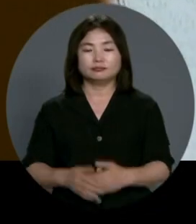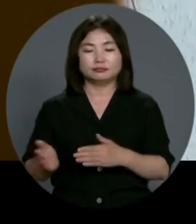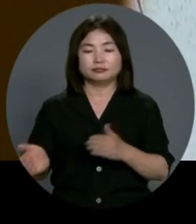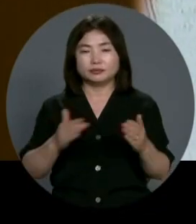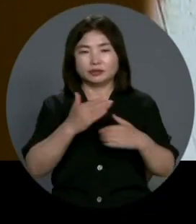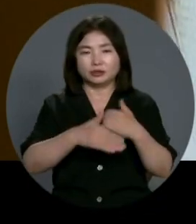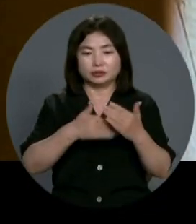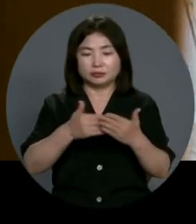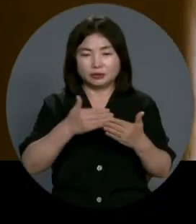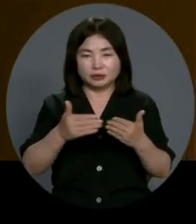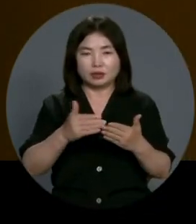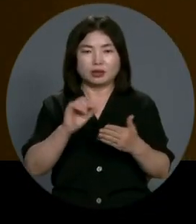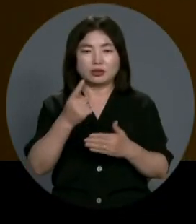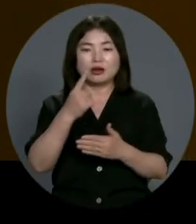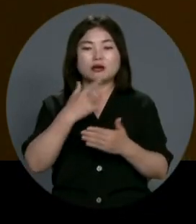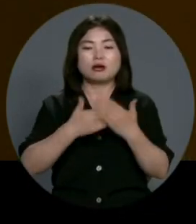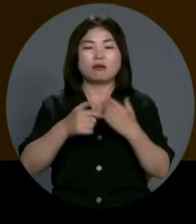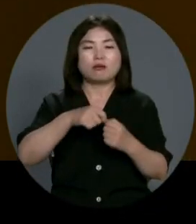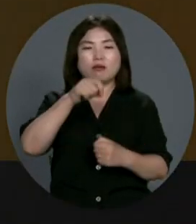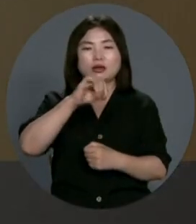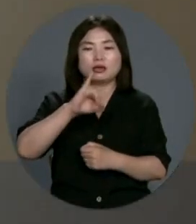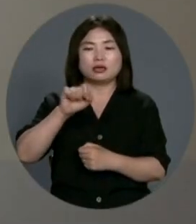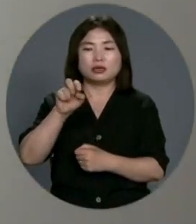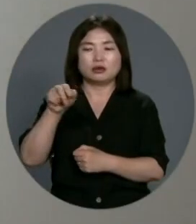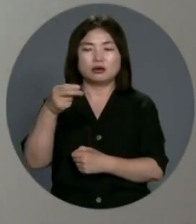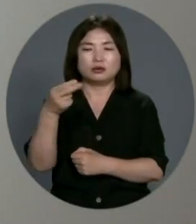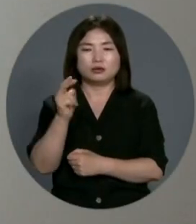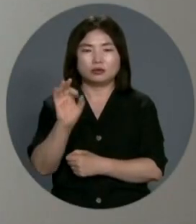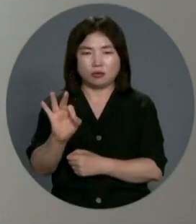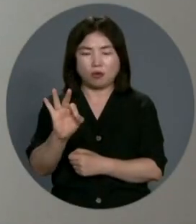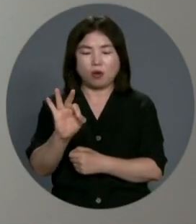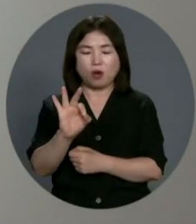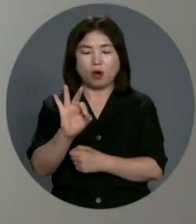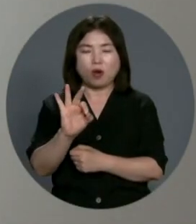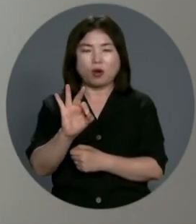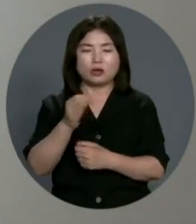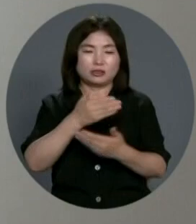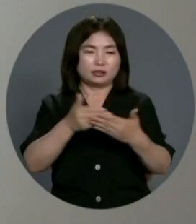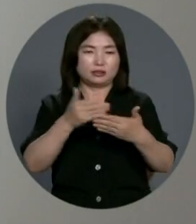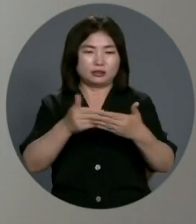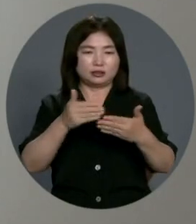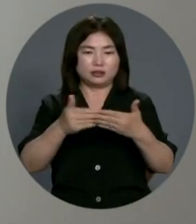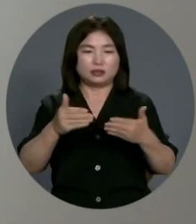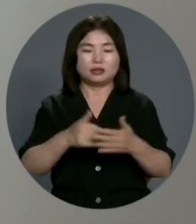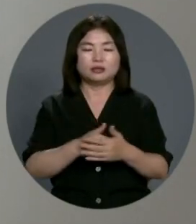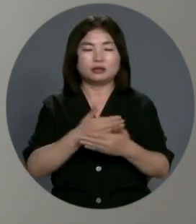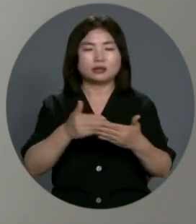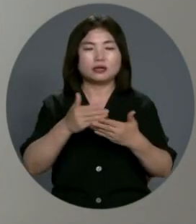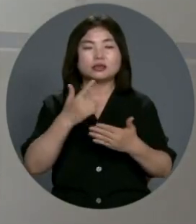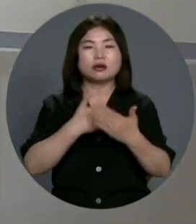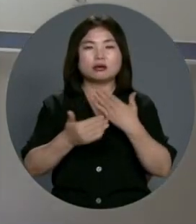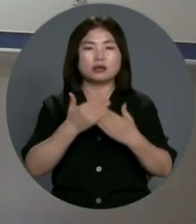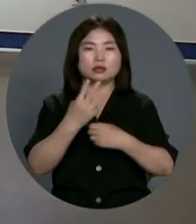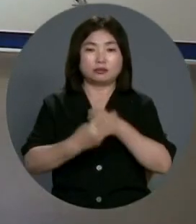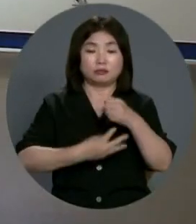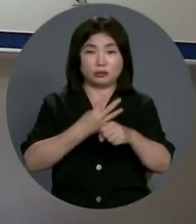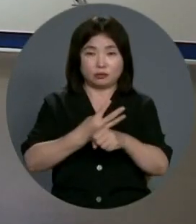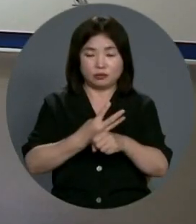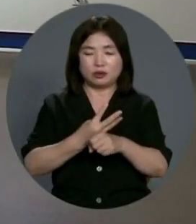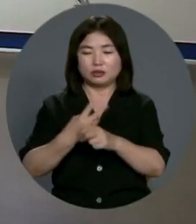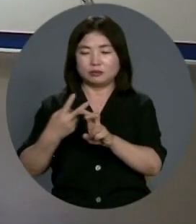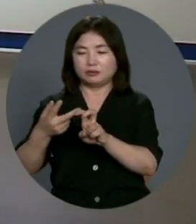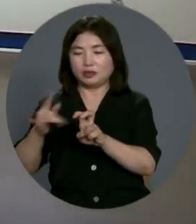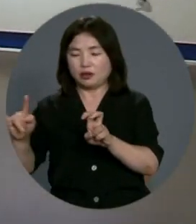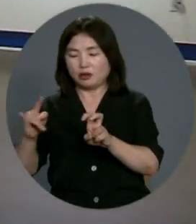대구 추상미술을 개척한 원로 작가 이영윤 선생의 작품 무의자연. 작가 경력 3년째에 접어든